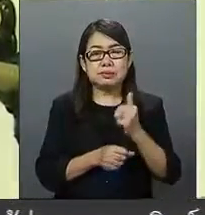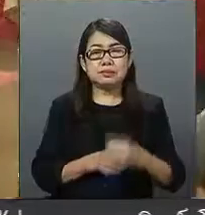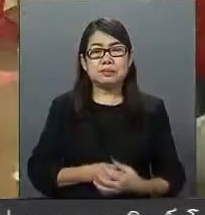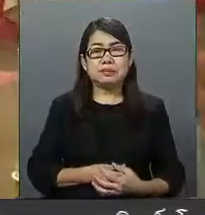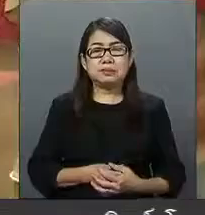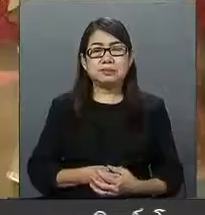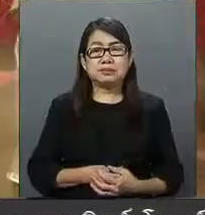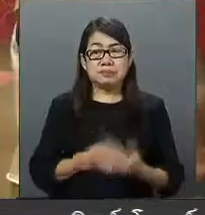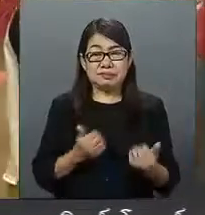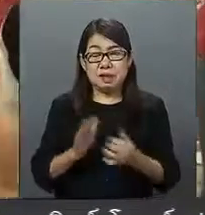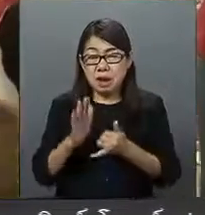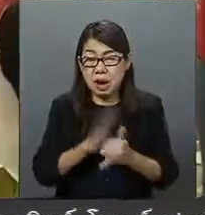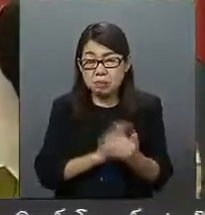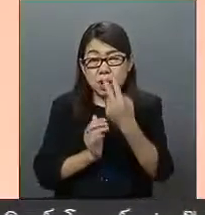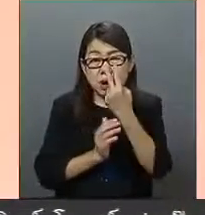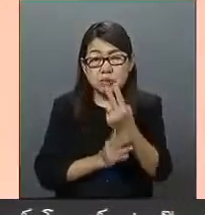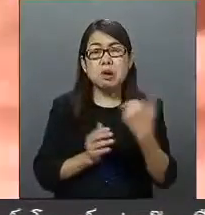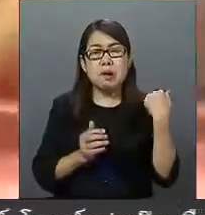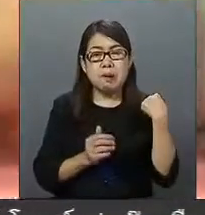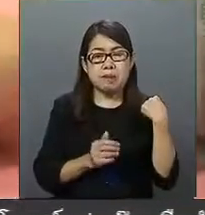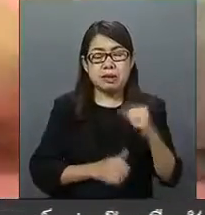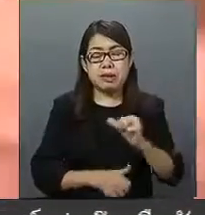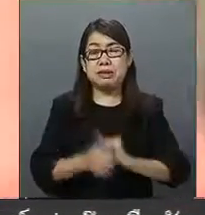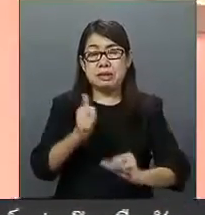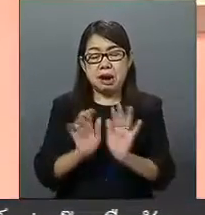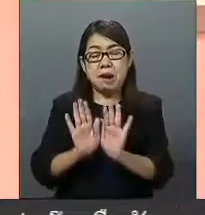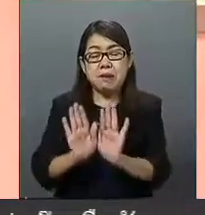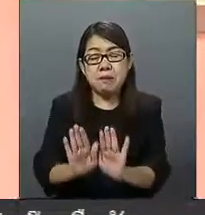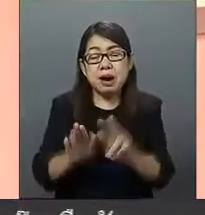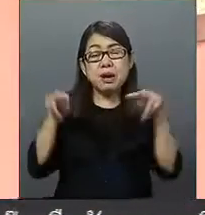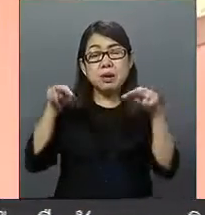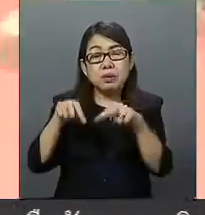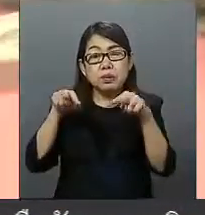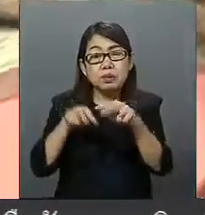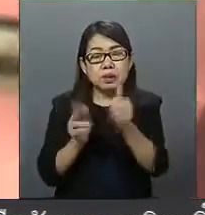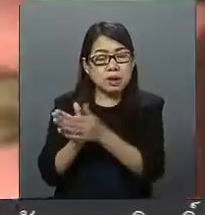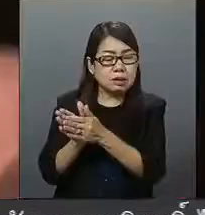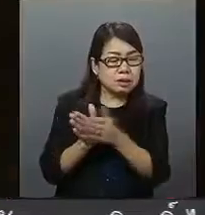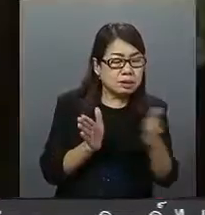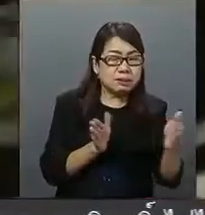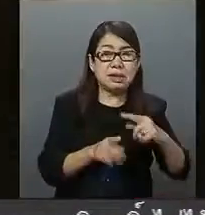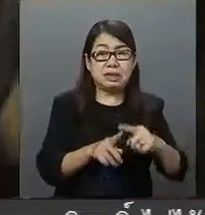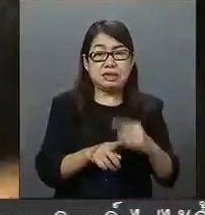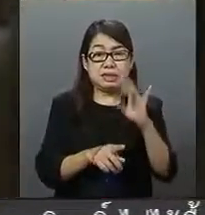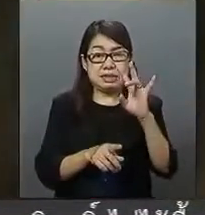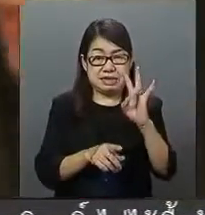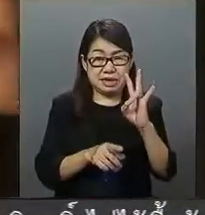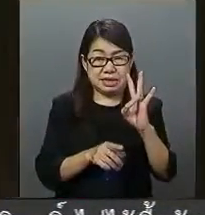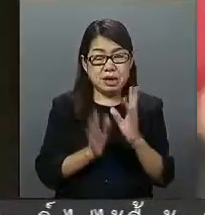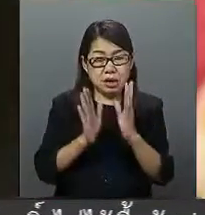พิพิธภัณฑ์ไอศกรีมแห่งนี้นะคะจะจัดแสดงอยู่ในนครลอสแอนเจลิสไปจนถึงต้นเดือนกรกฎาคมนี้โดยเก็บค่าเข้าชมคน